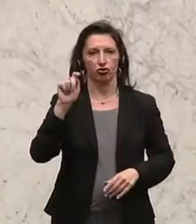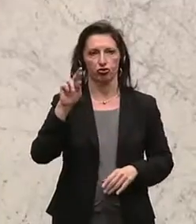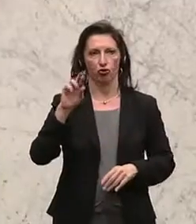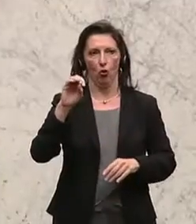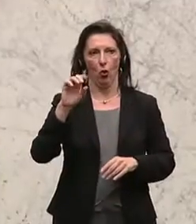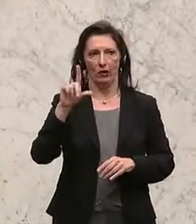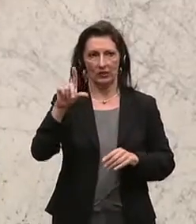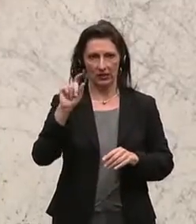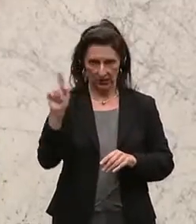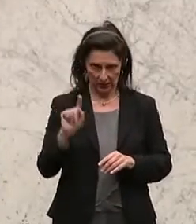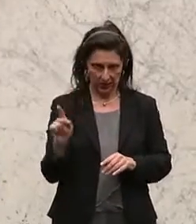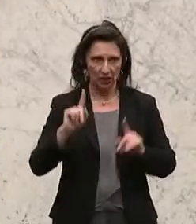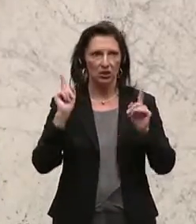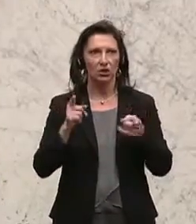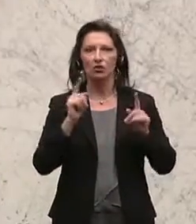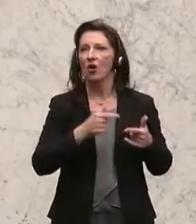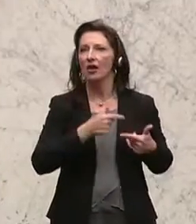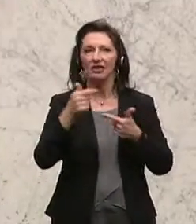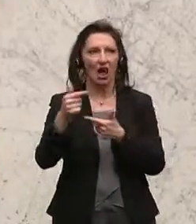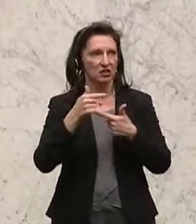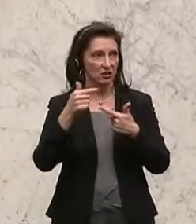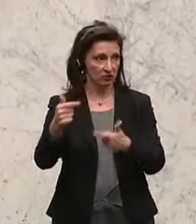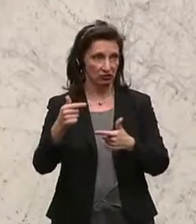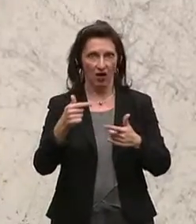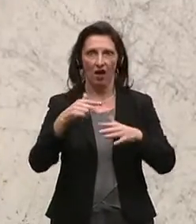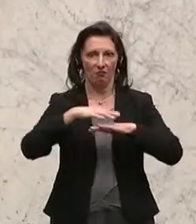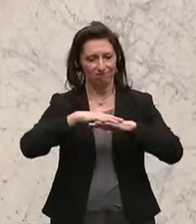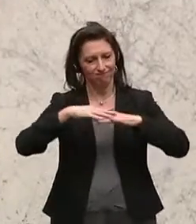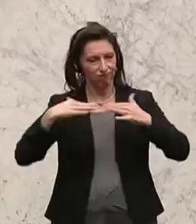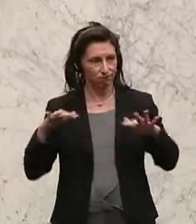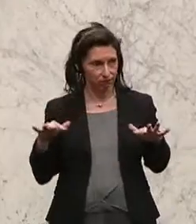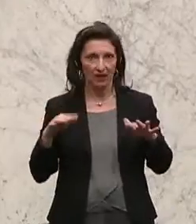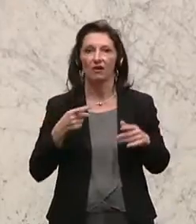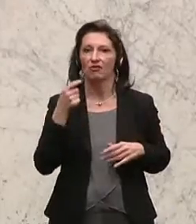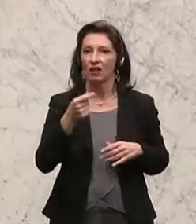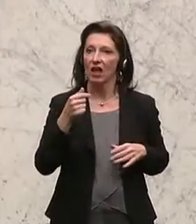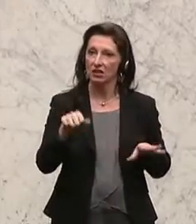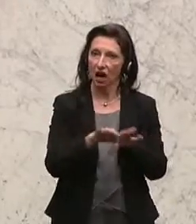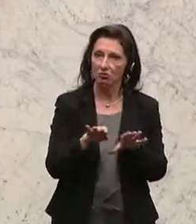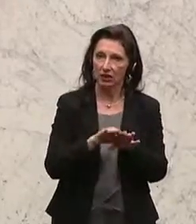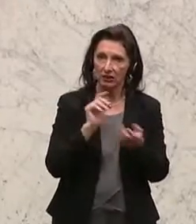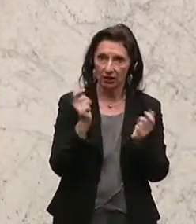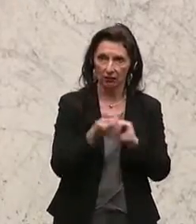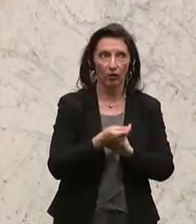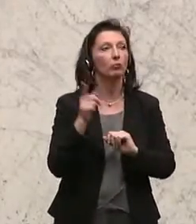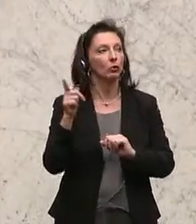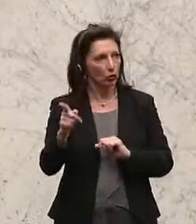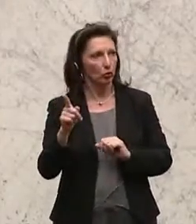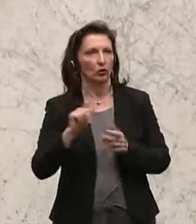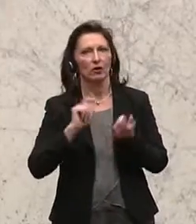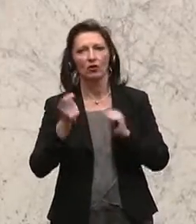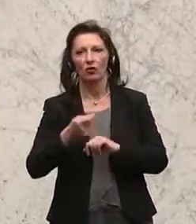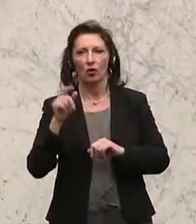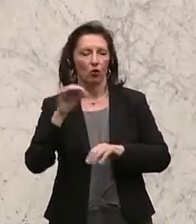beim Wohnbauförderungsbeitrag. Dieser wird zu einer Landesabgabe mit voller Tarifautonomie der Länder umgestaltet.